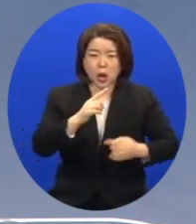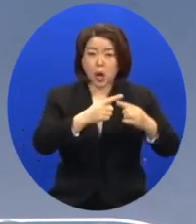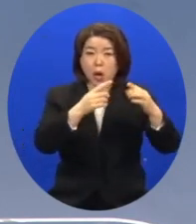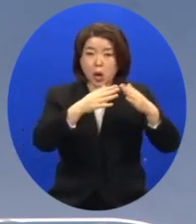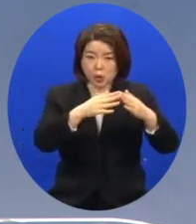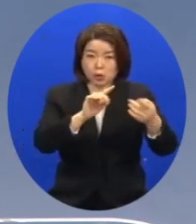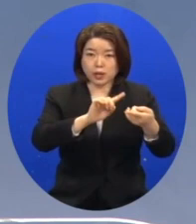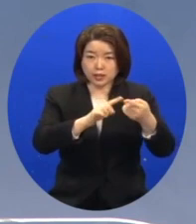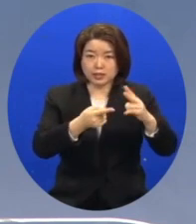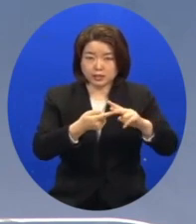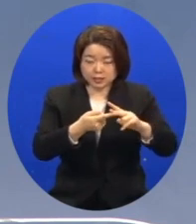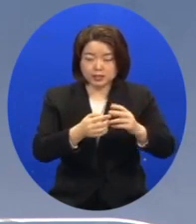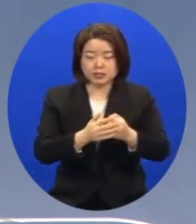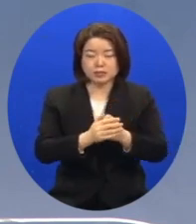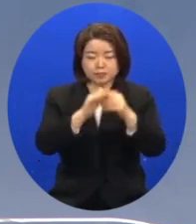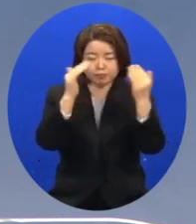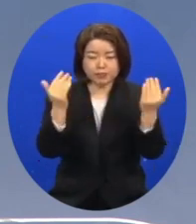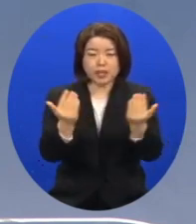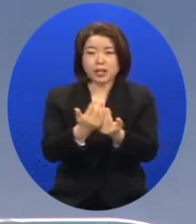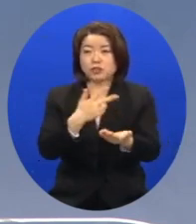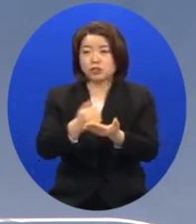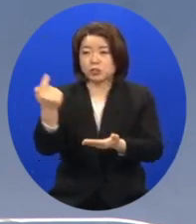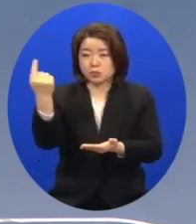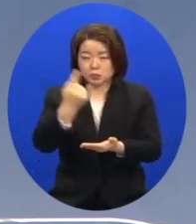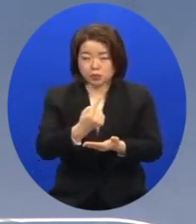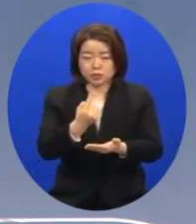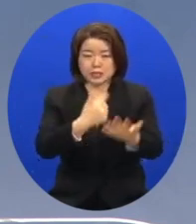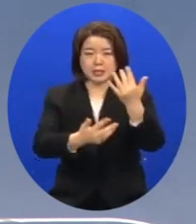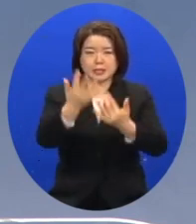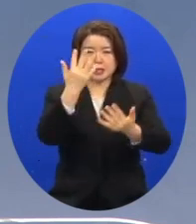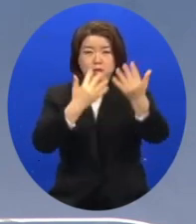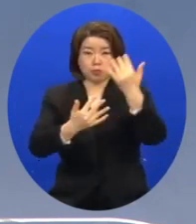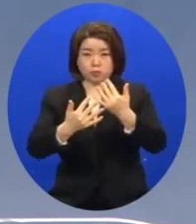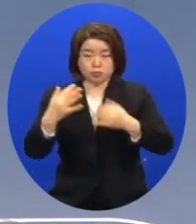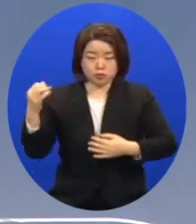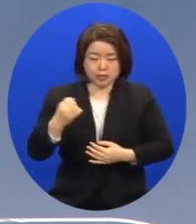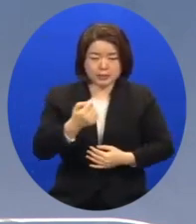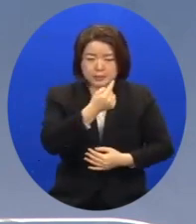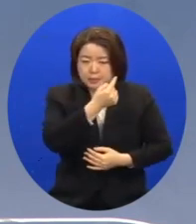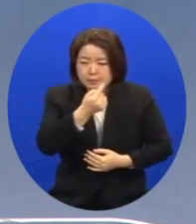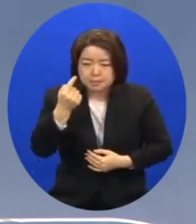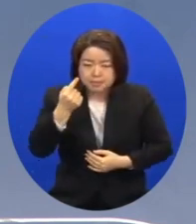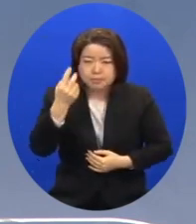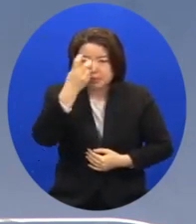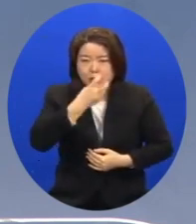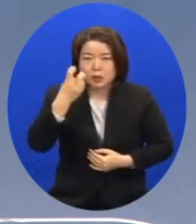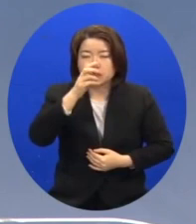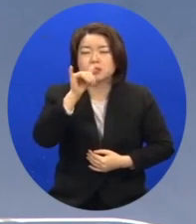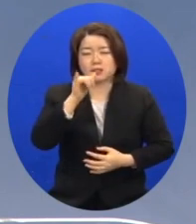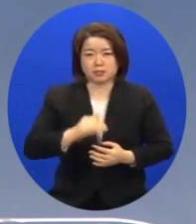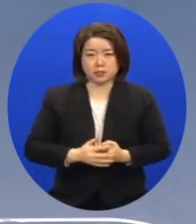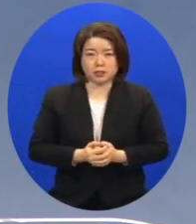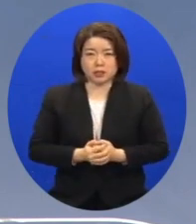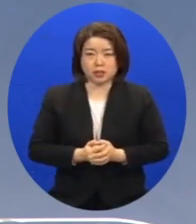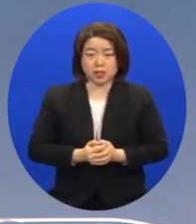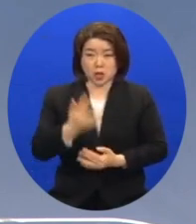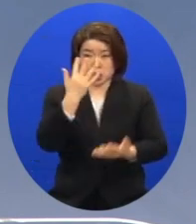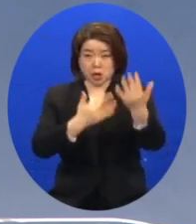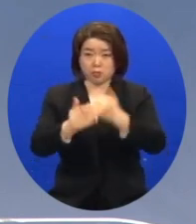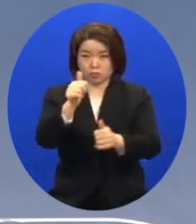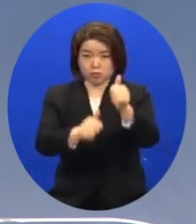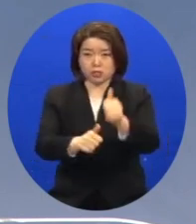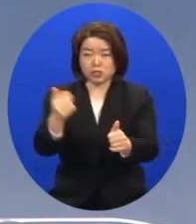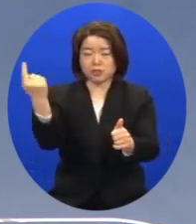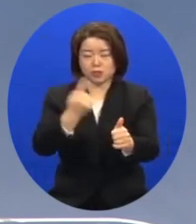오실 때에 다 불로 한번 검증을 받는다 고 말씀하고 있습니다 풀이 분리 시험이 오는